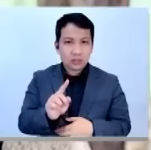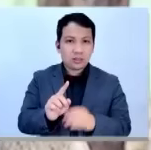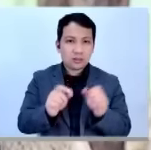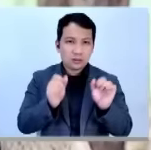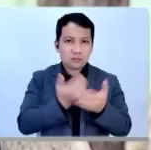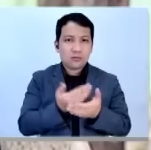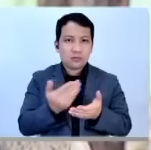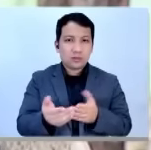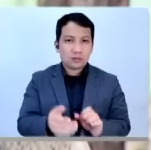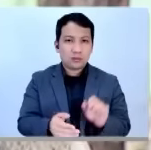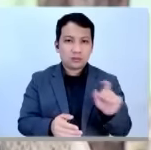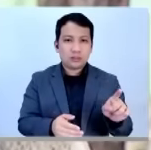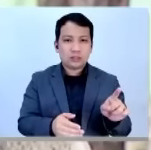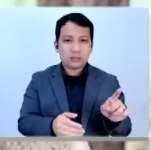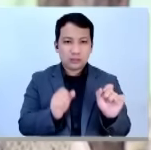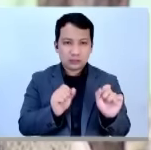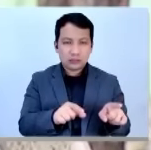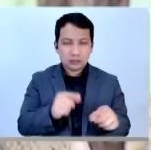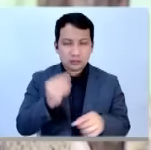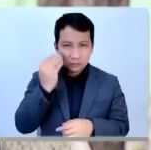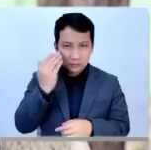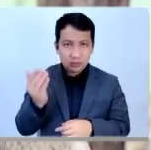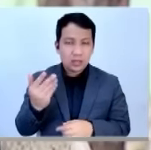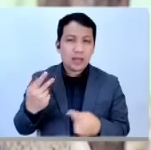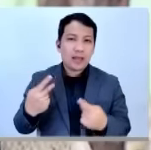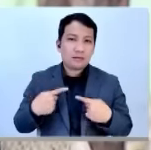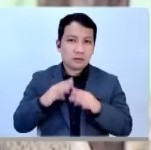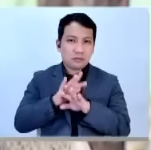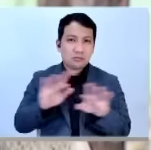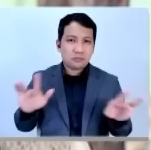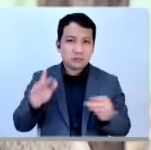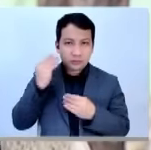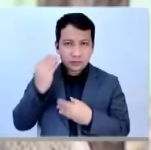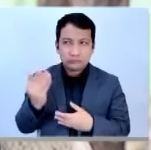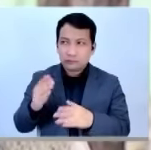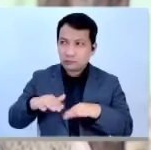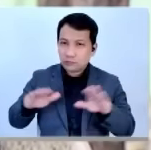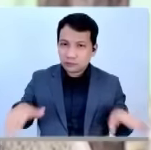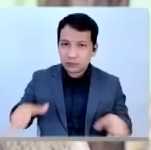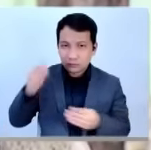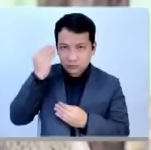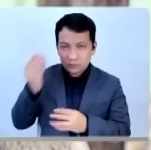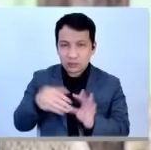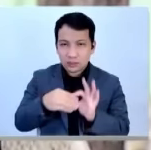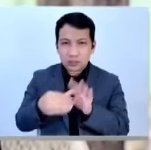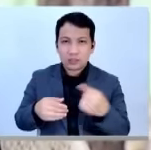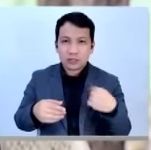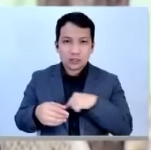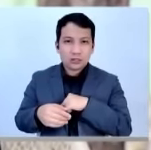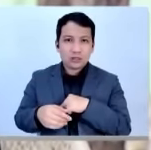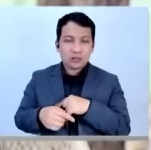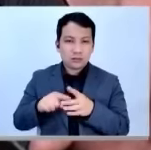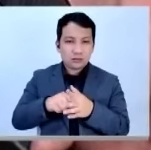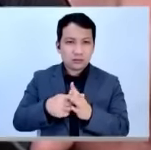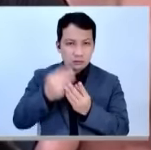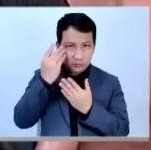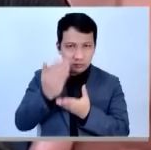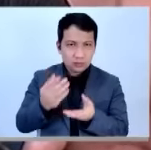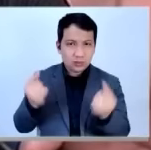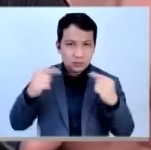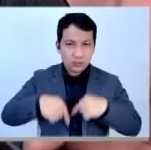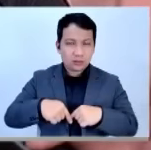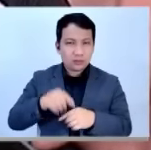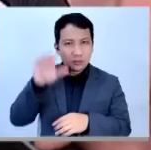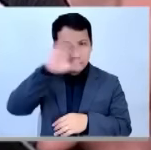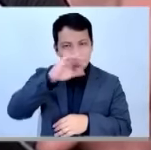sa tindahan. Tapos pagbalik niya, wala na yung dalawang bata. Tapos yun, nagtaranta na sila maghanapan. Napunta na nga kami